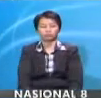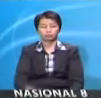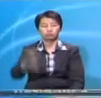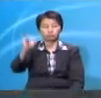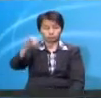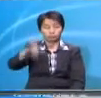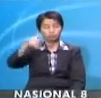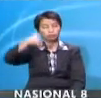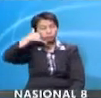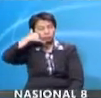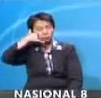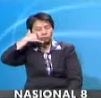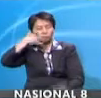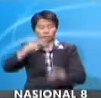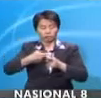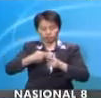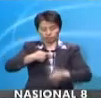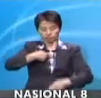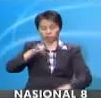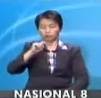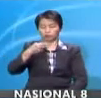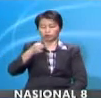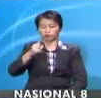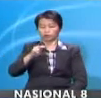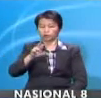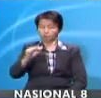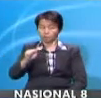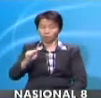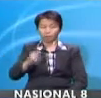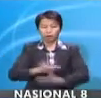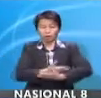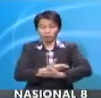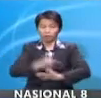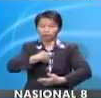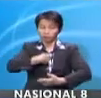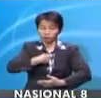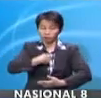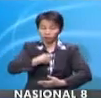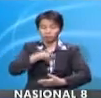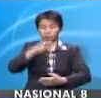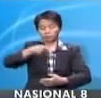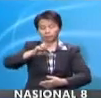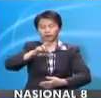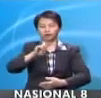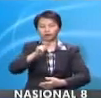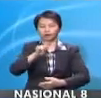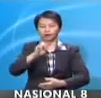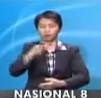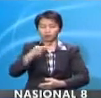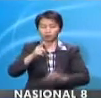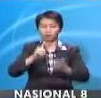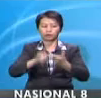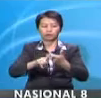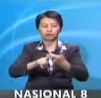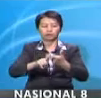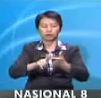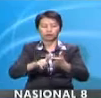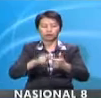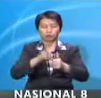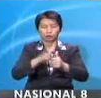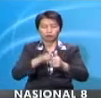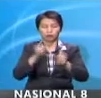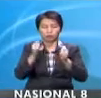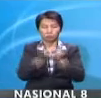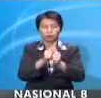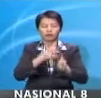ya. Nama saya Tana Segaran. Anak saya Saradi Naunida Darshita